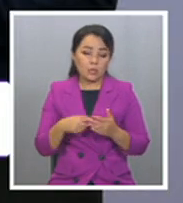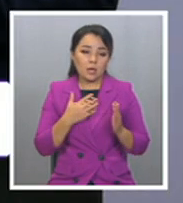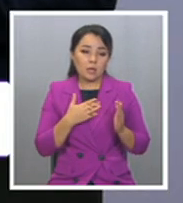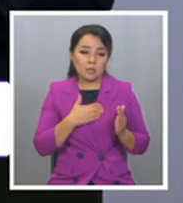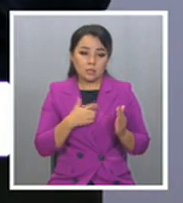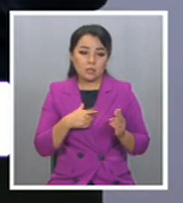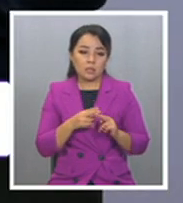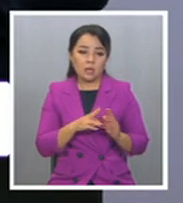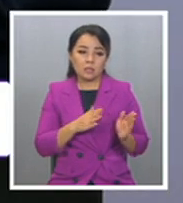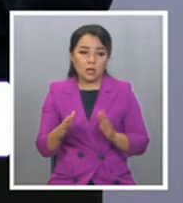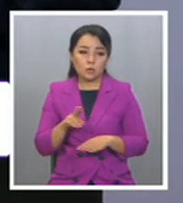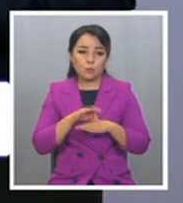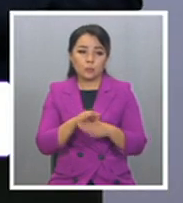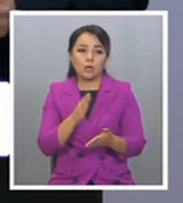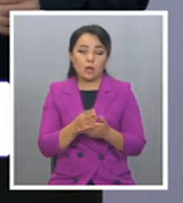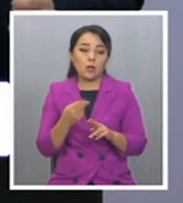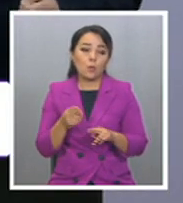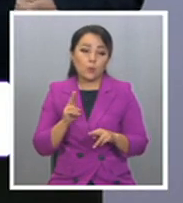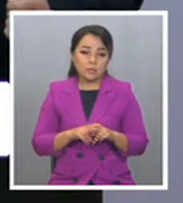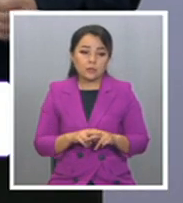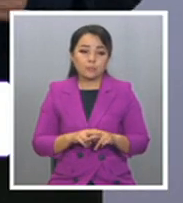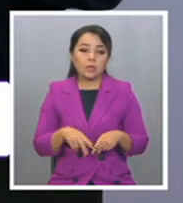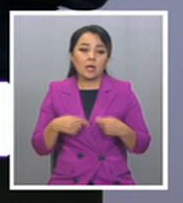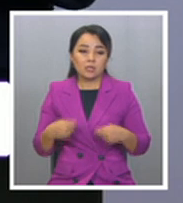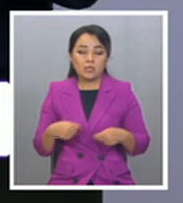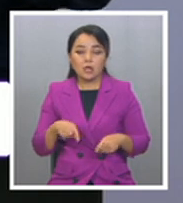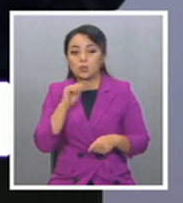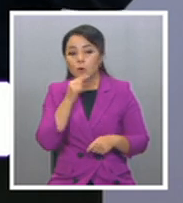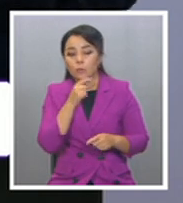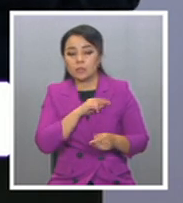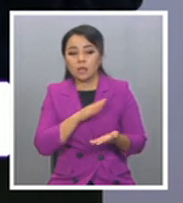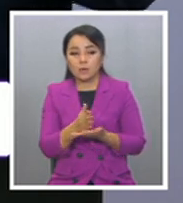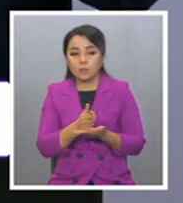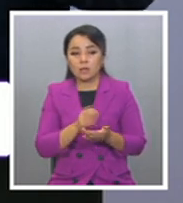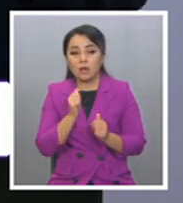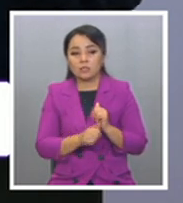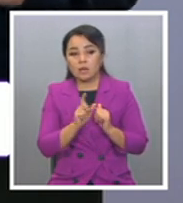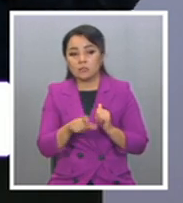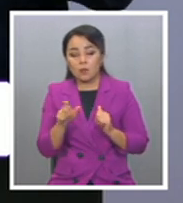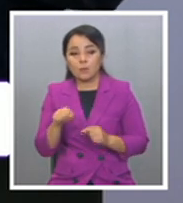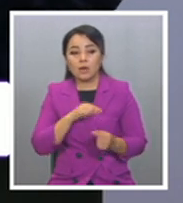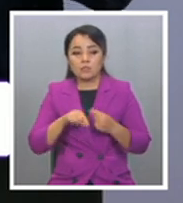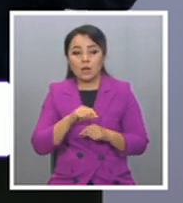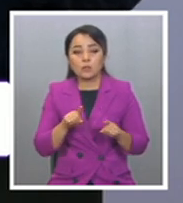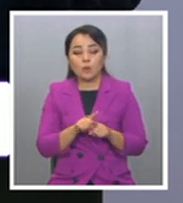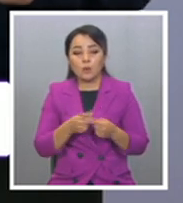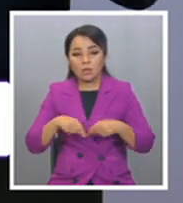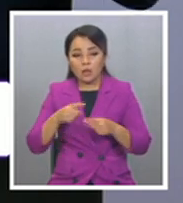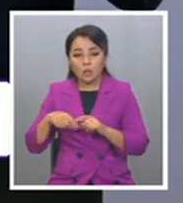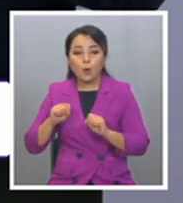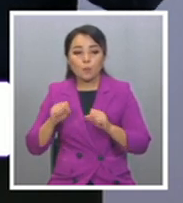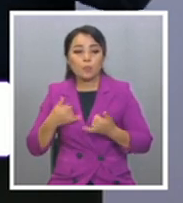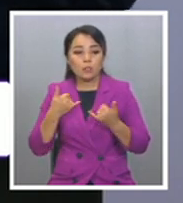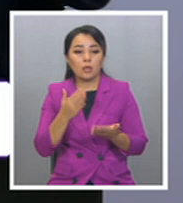отырады. Осы нарықтық экономикада қызмет ететін әрбір кәсіп орын мүмкіндігінше